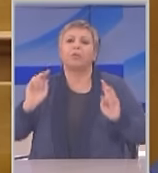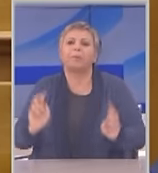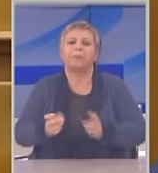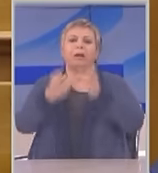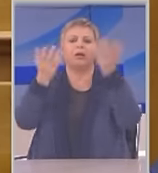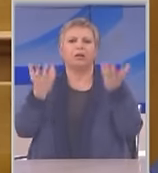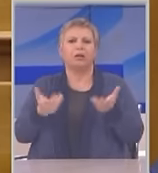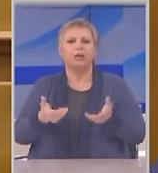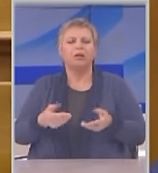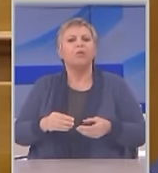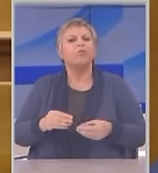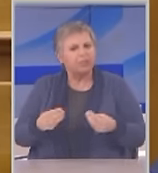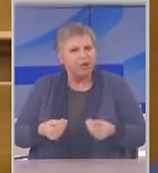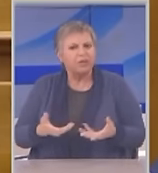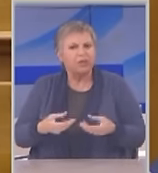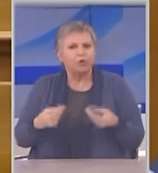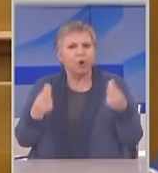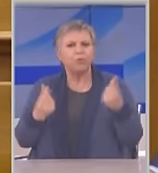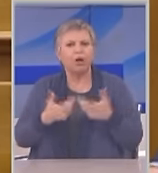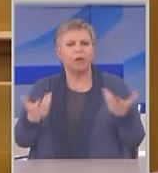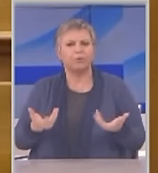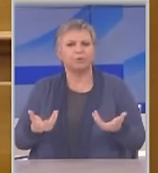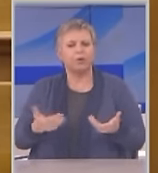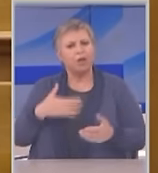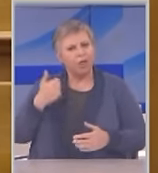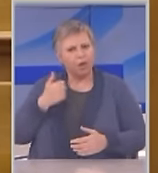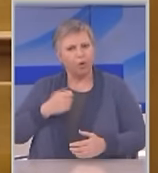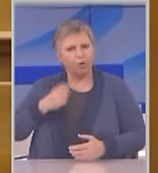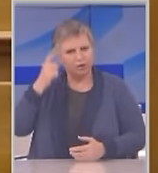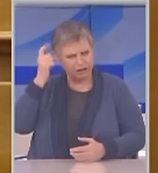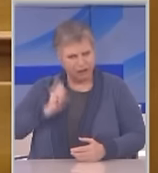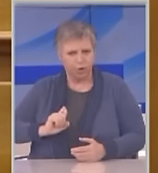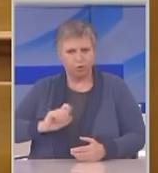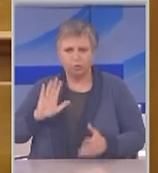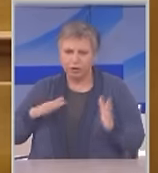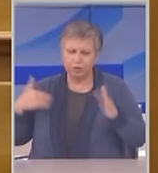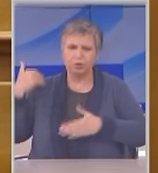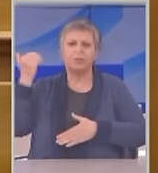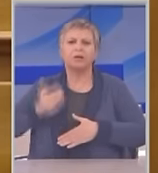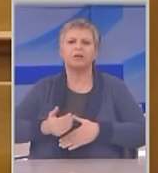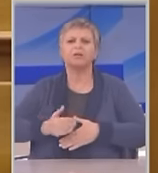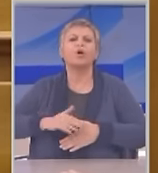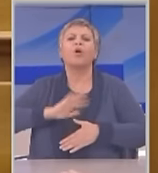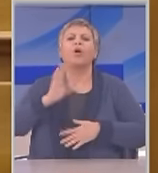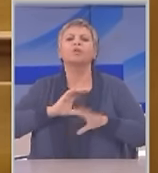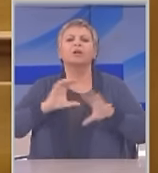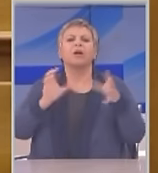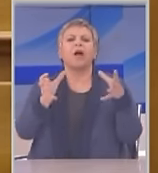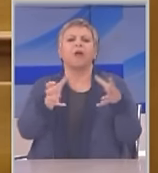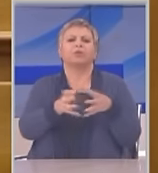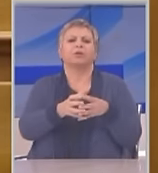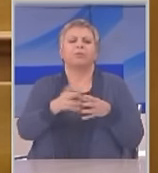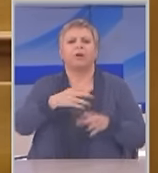προέκυψε. Και δεν προέκυψε, εξ όσων γνωρίζω, από τους βουλευτές και τα κόμματα που σήμερα συγκροτούν την